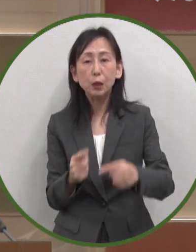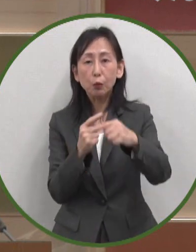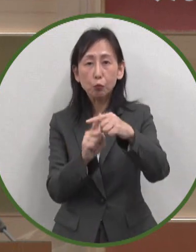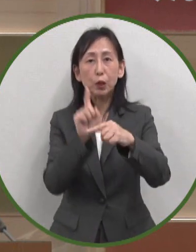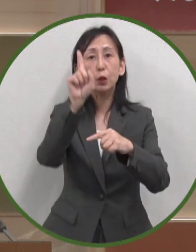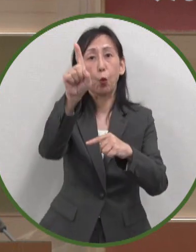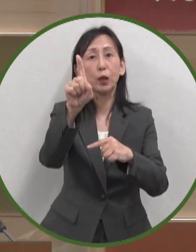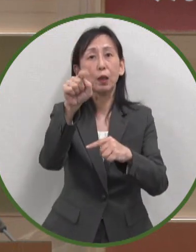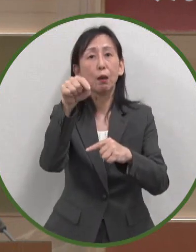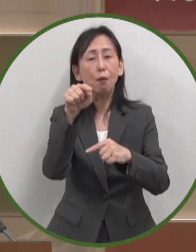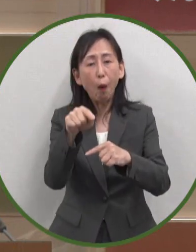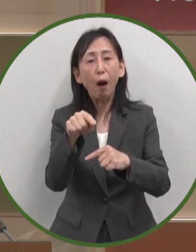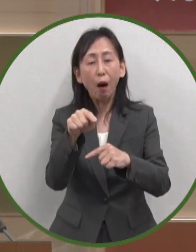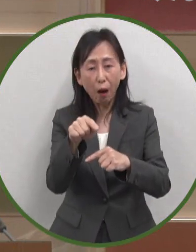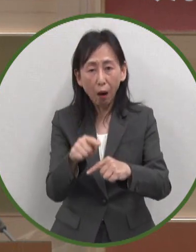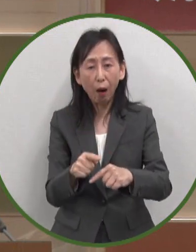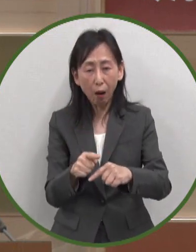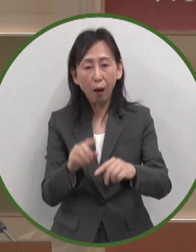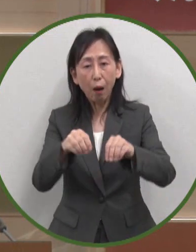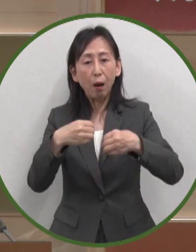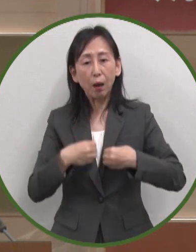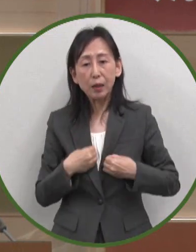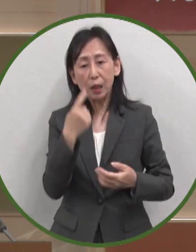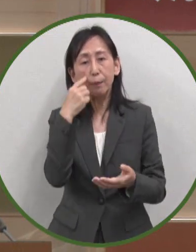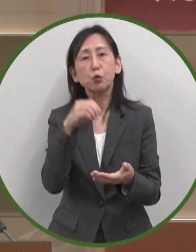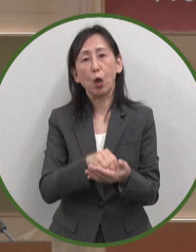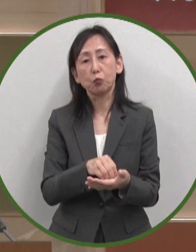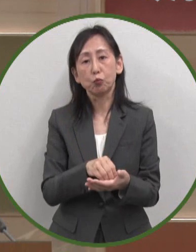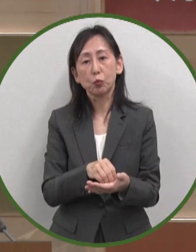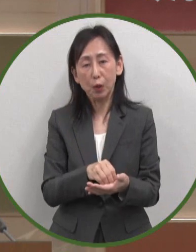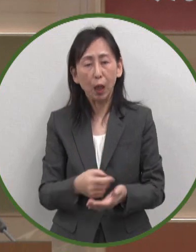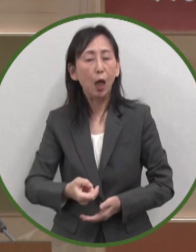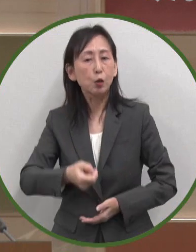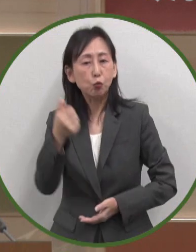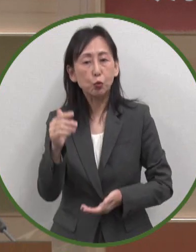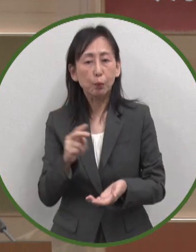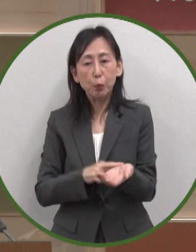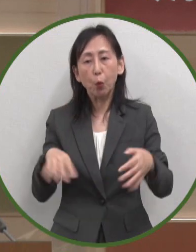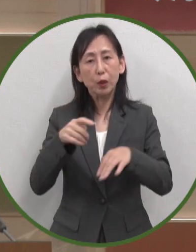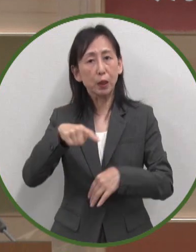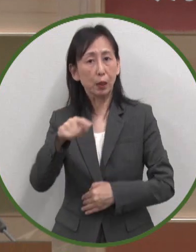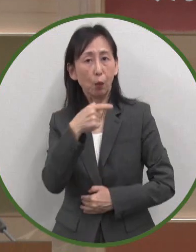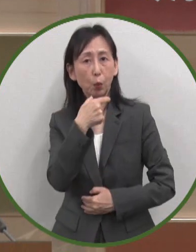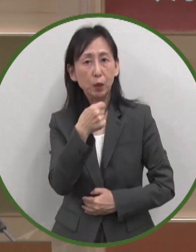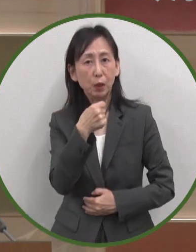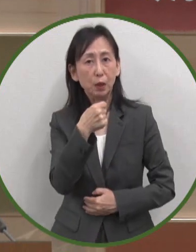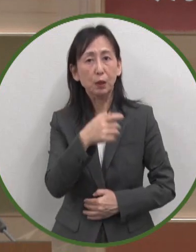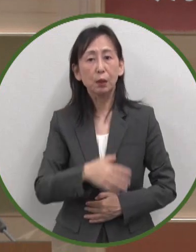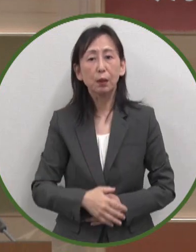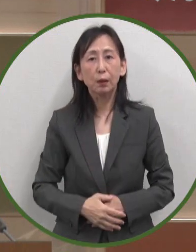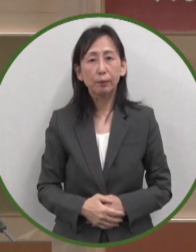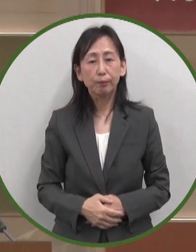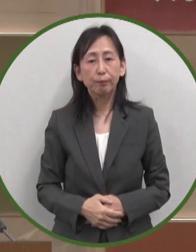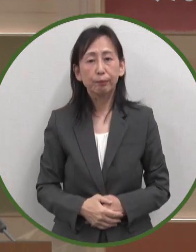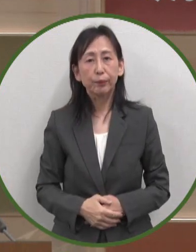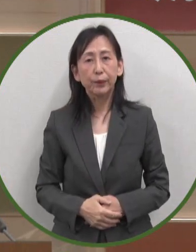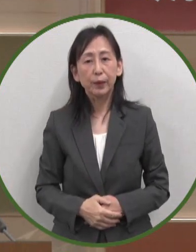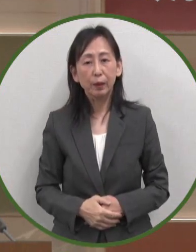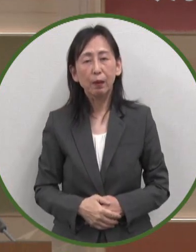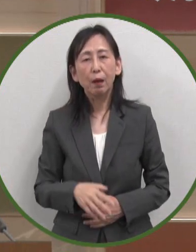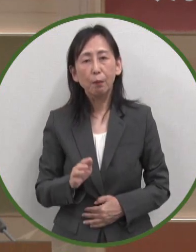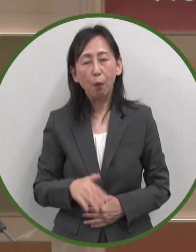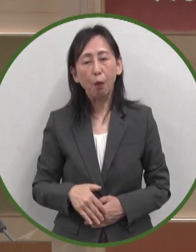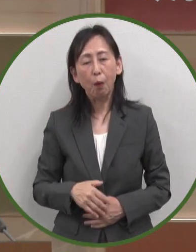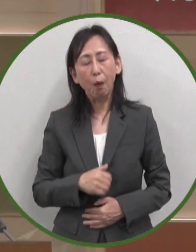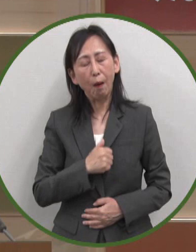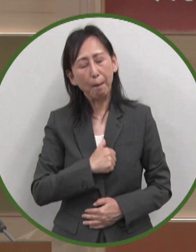で、すぐに医療機関に行っていただきたい。これは決して非常に病院に行かない